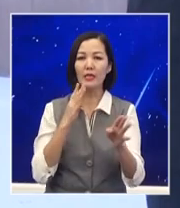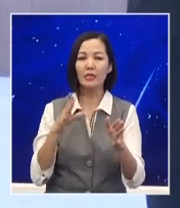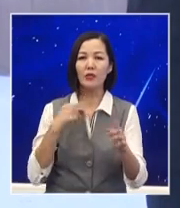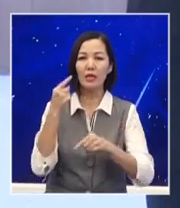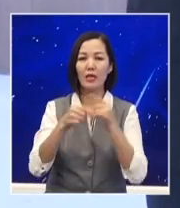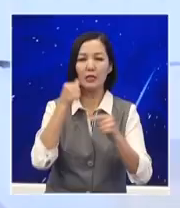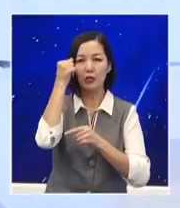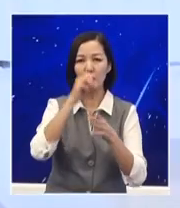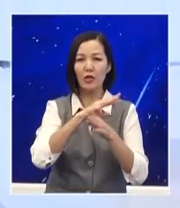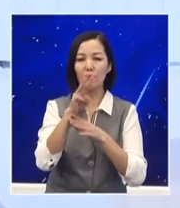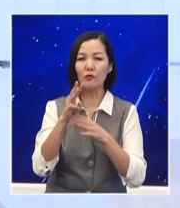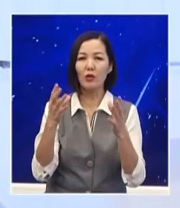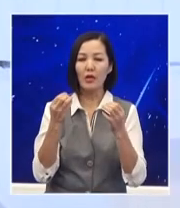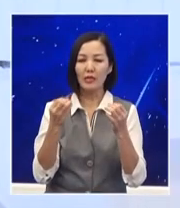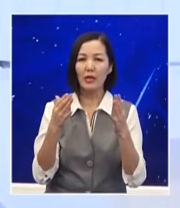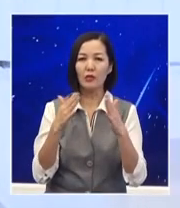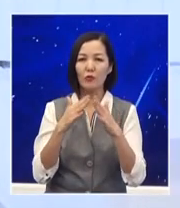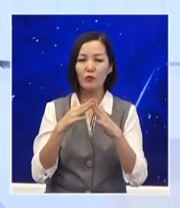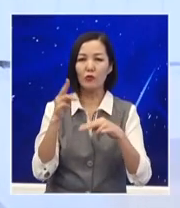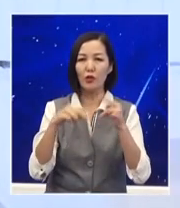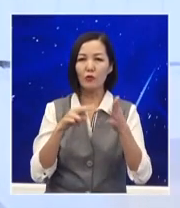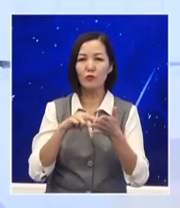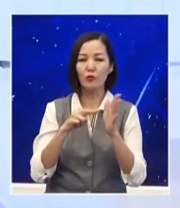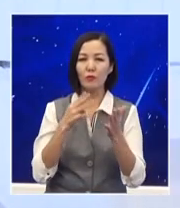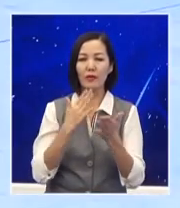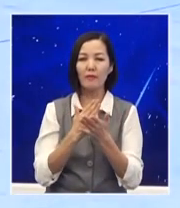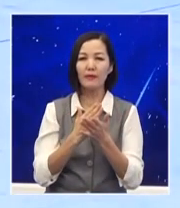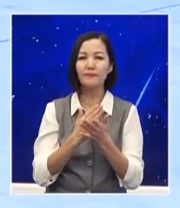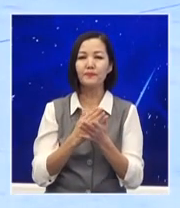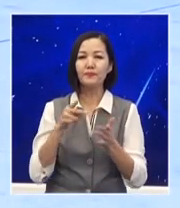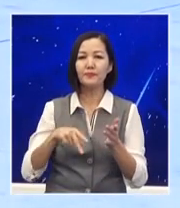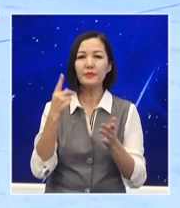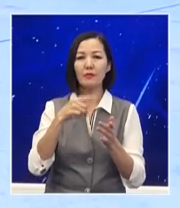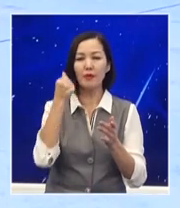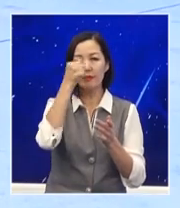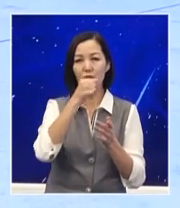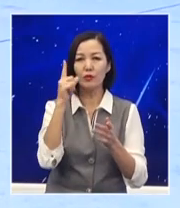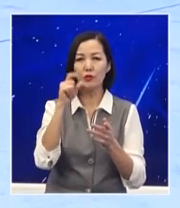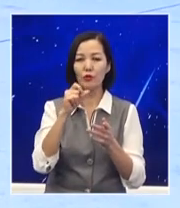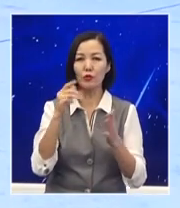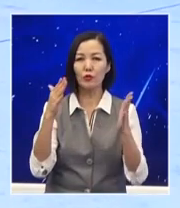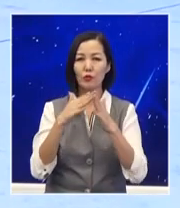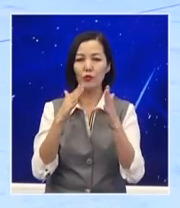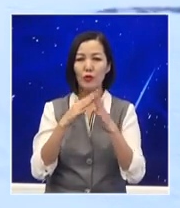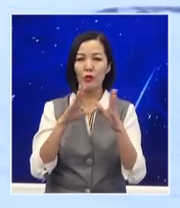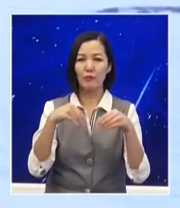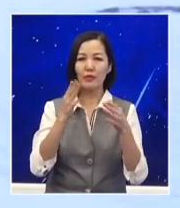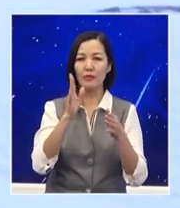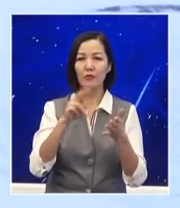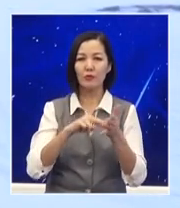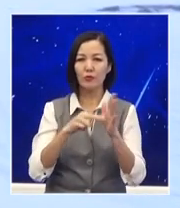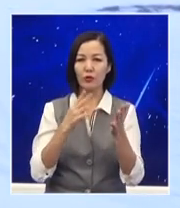баспанамен қамту үшін тағы да тұрғын үйлер салу жоспарланған. Яғни 2021 жылы 100-ден аса отбасын үймен қамту көзделіп